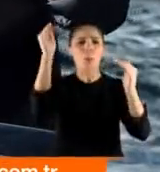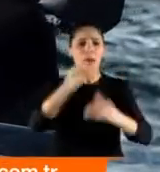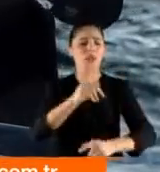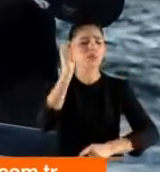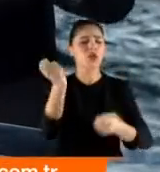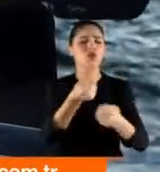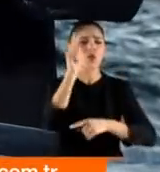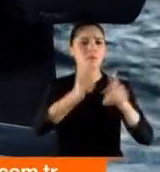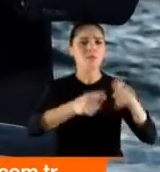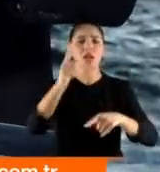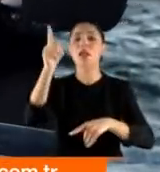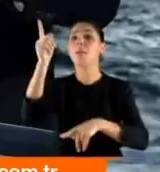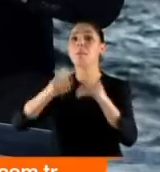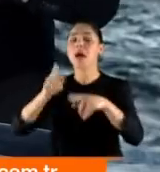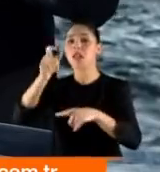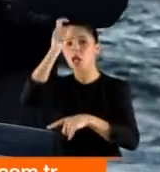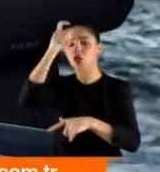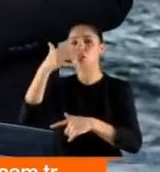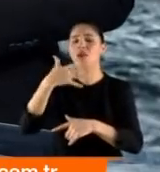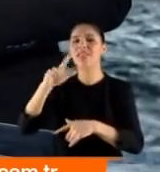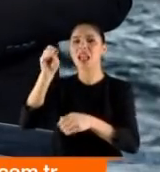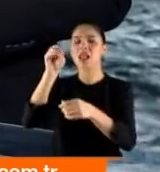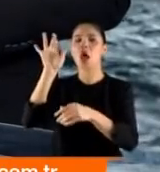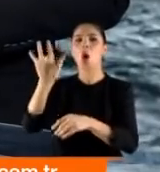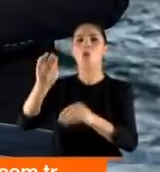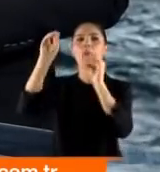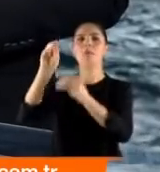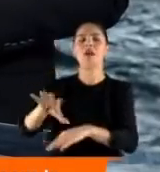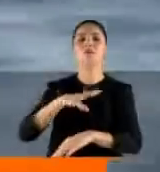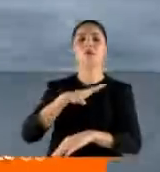Bazense onları Türk karasularında ölüme terk ediyor.